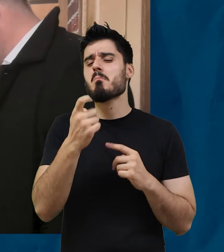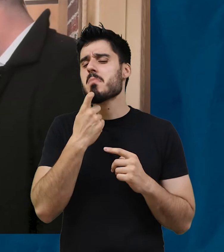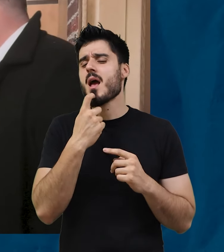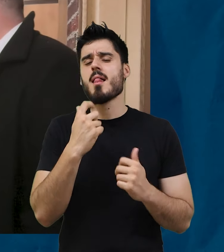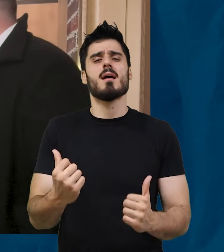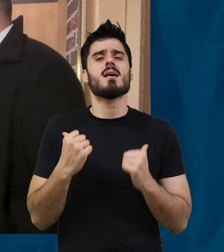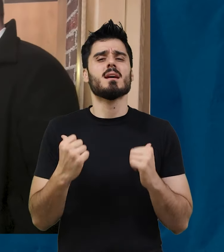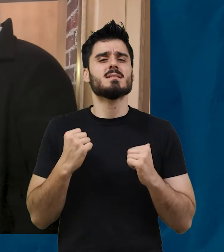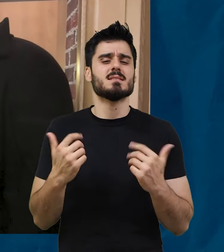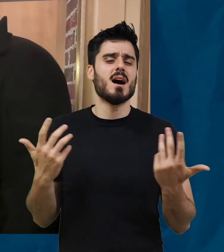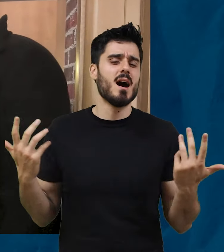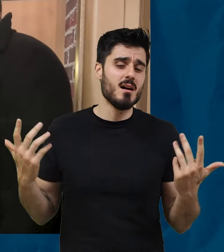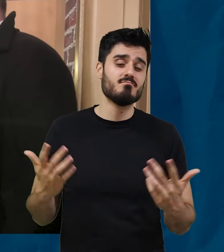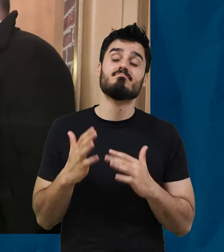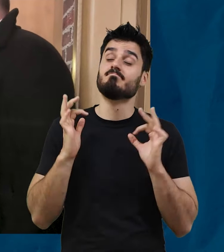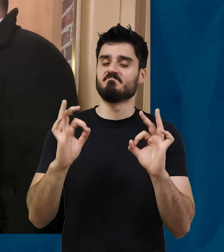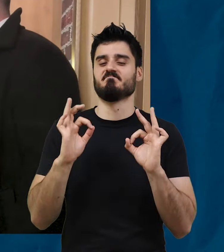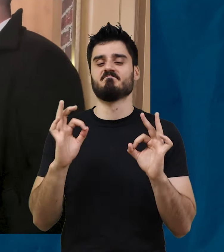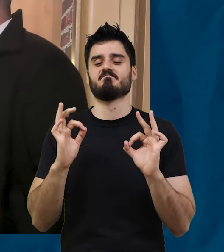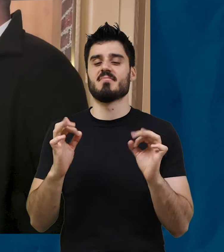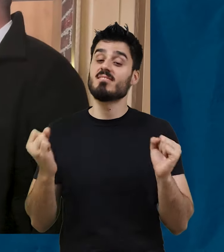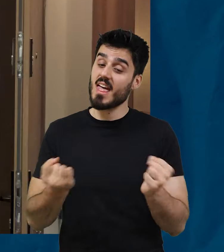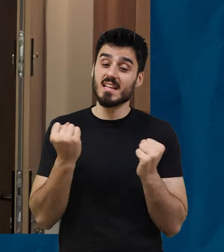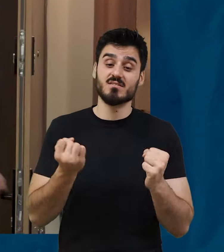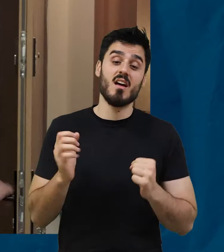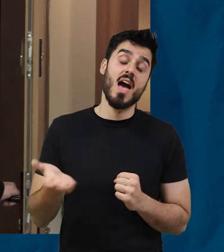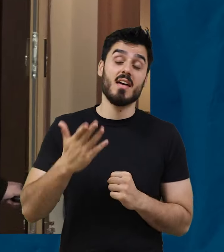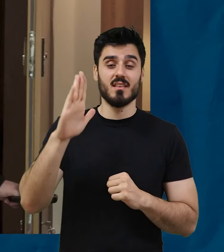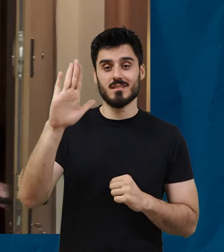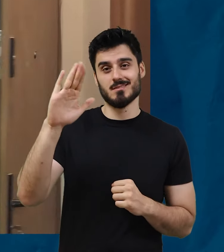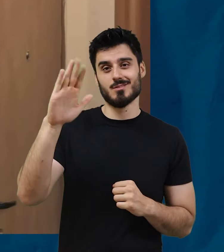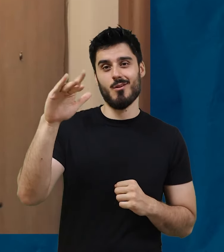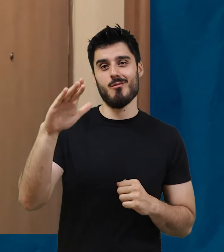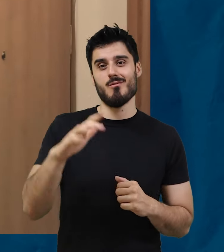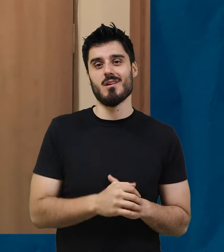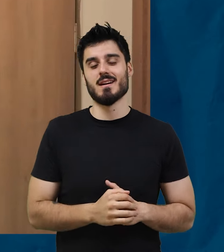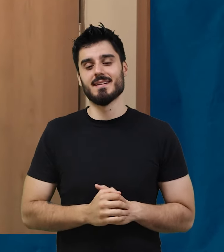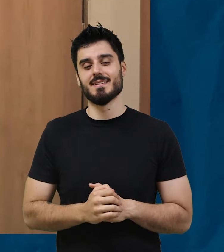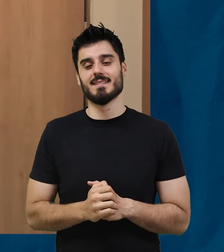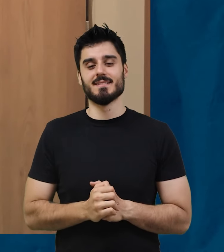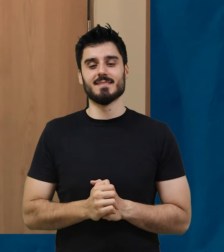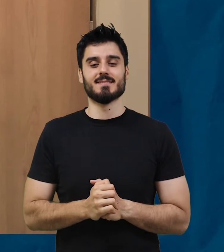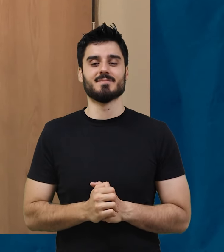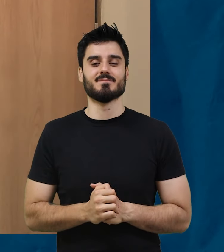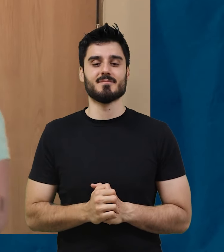закачам. Готов. Така трябва да станат нещата. Готов. Е, това е. Действаме. Айде, до скоро. Чао, чао. Чуваме се.